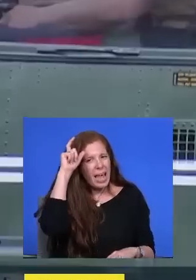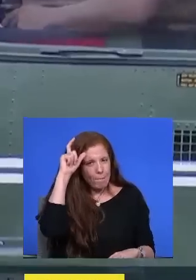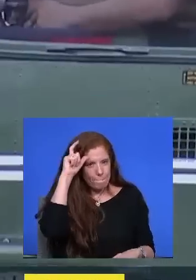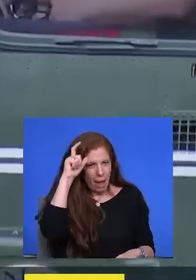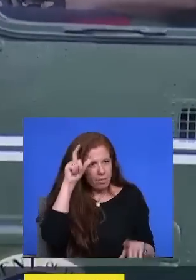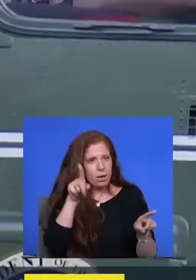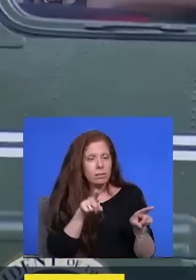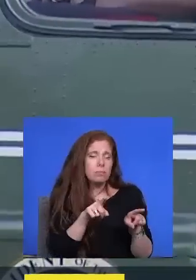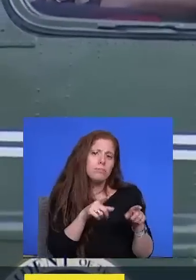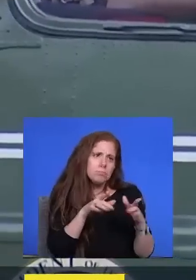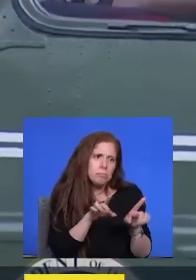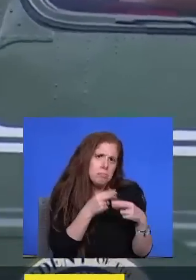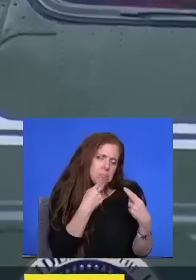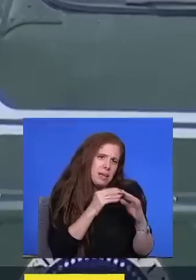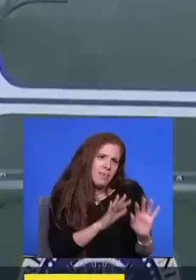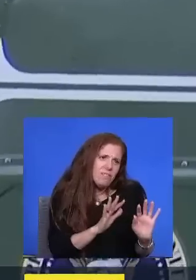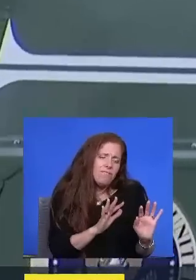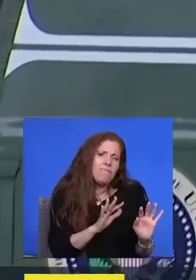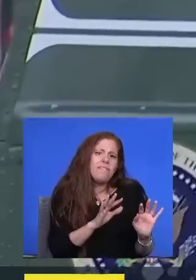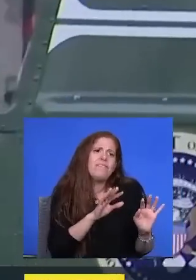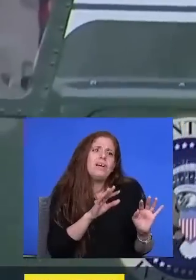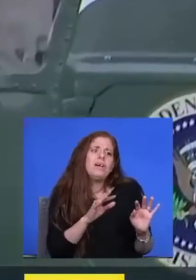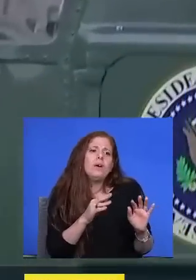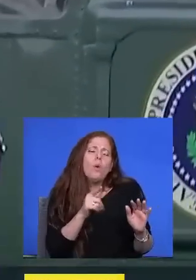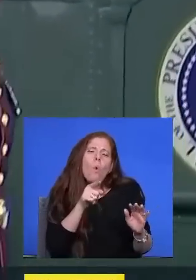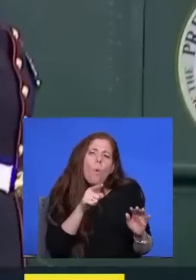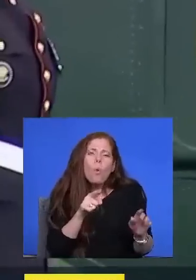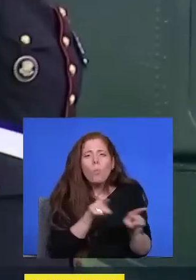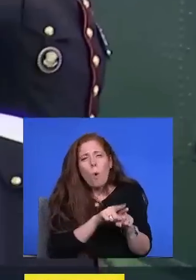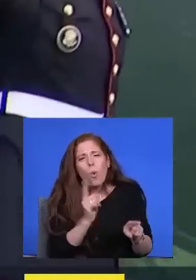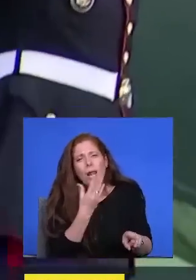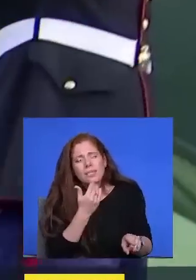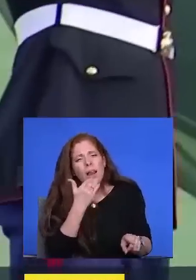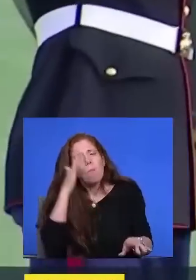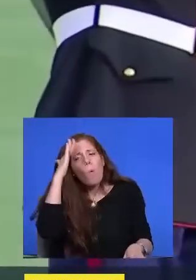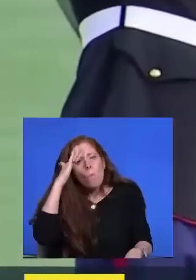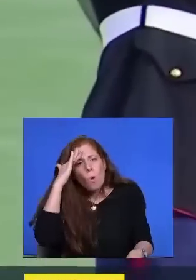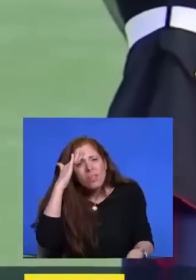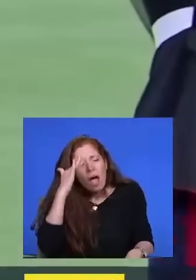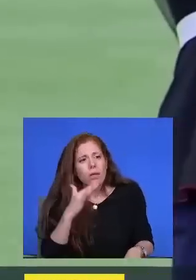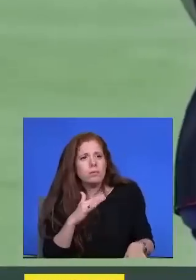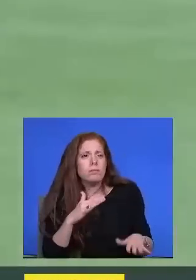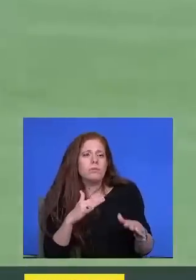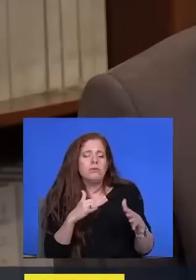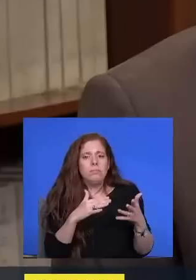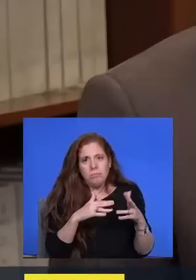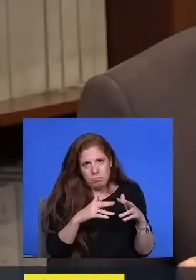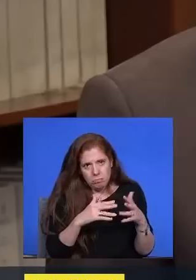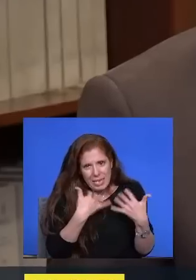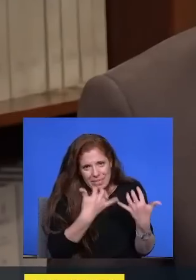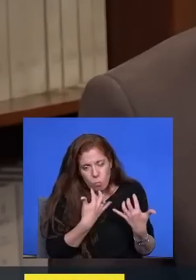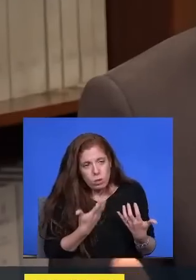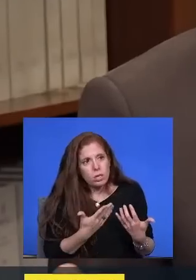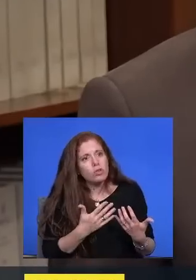ישראלי, מוטרד מכל המחלוקת הציבורית הזאת שהעיקה על כולנו לאורך